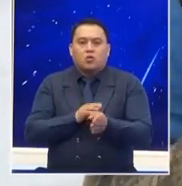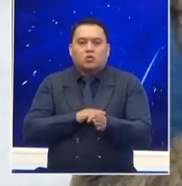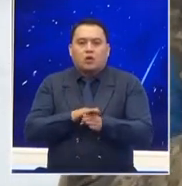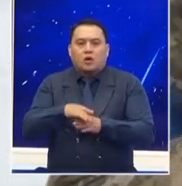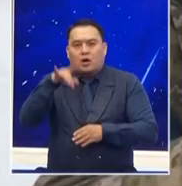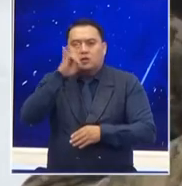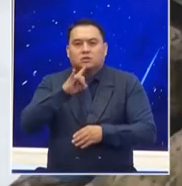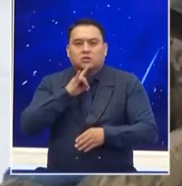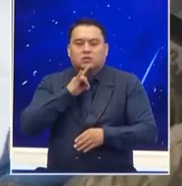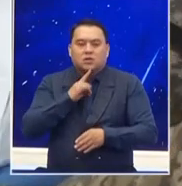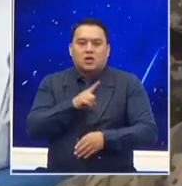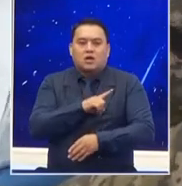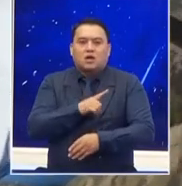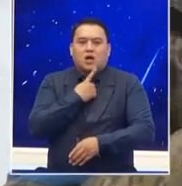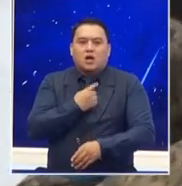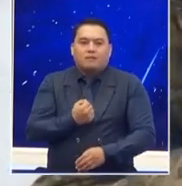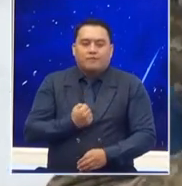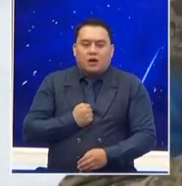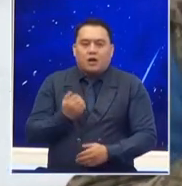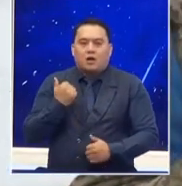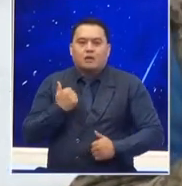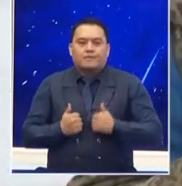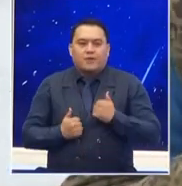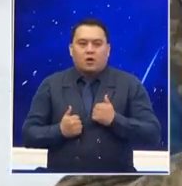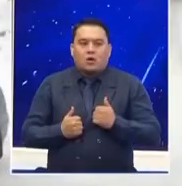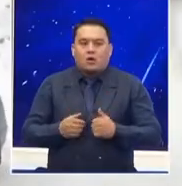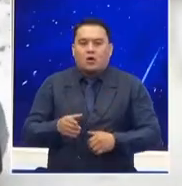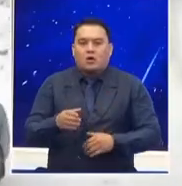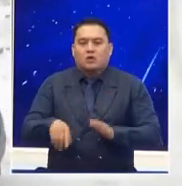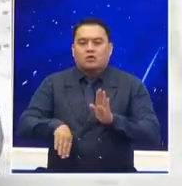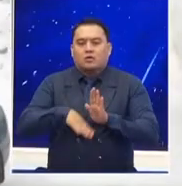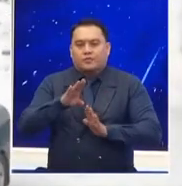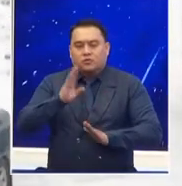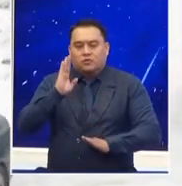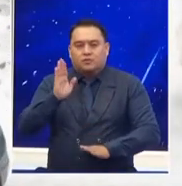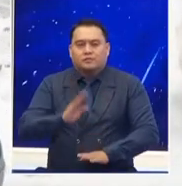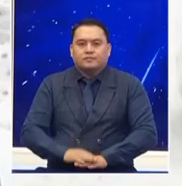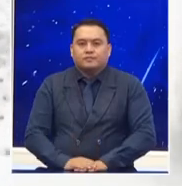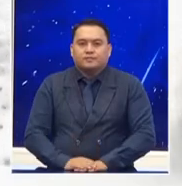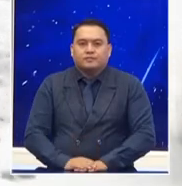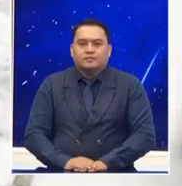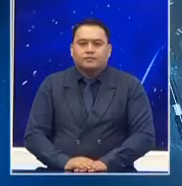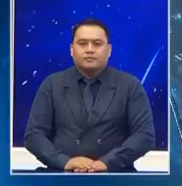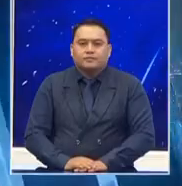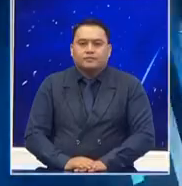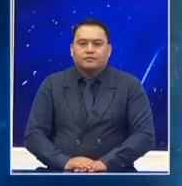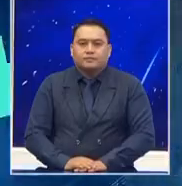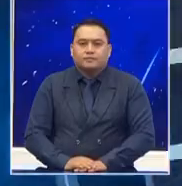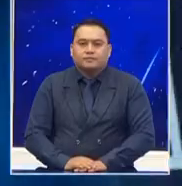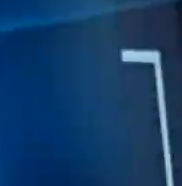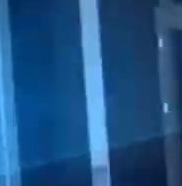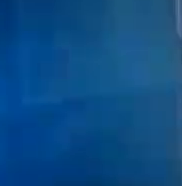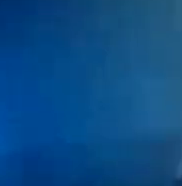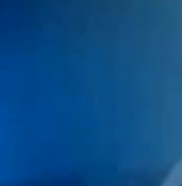Қазақстан Республикасының қарулы күштерінің беделін биік ұстап, абыройын асқақтатамын деп уәде беремін. Меруерт Қыдырбайқызы, Қазақстан